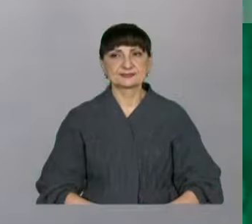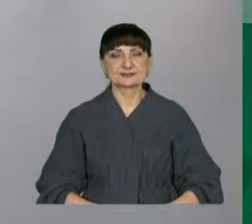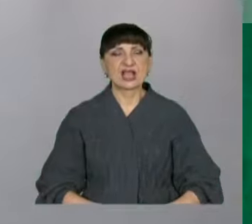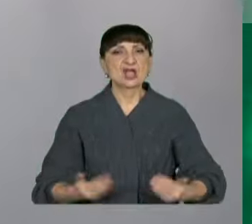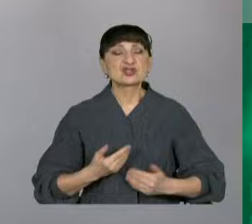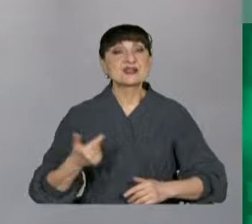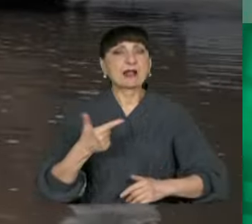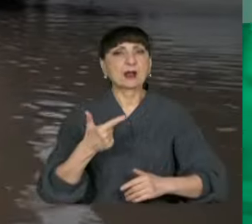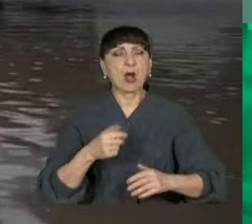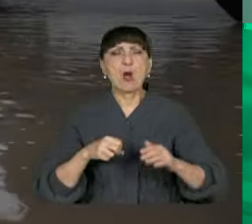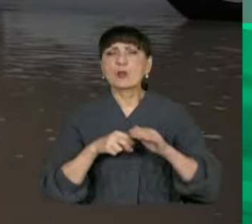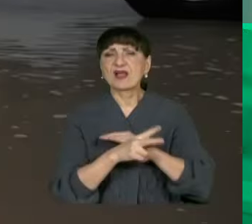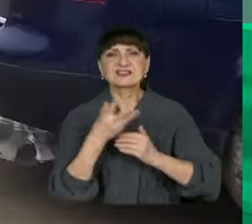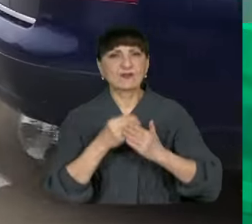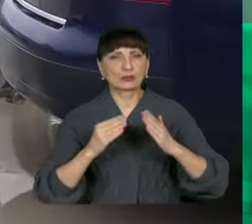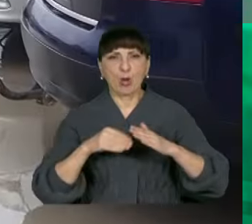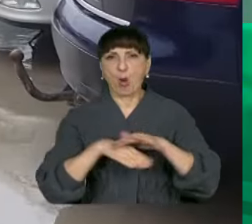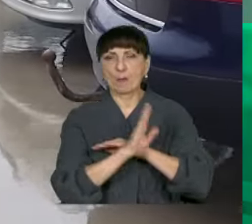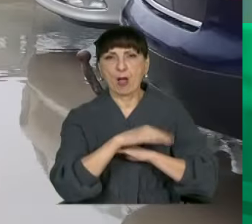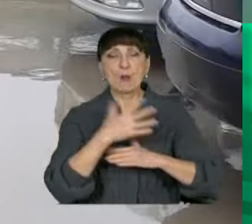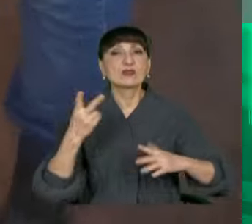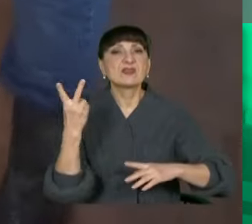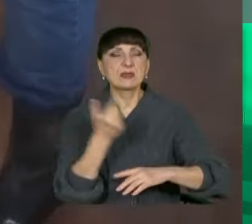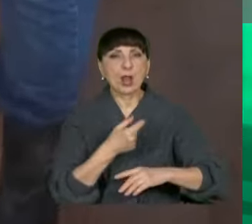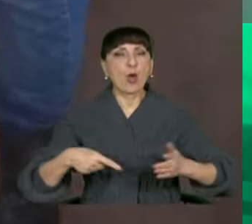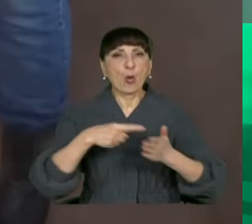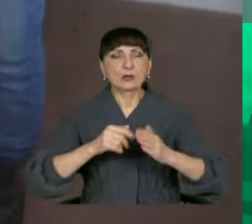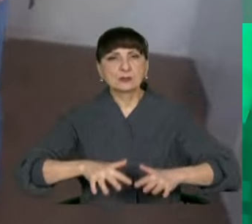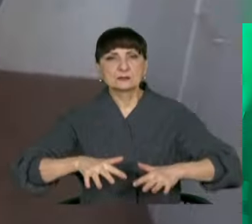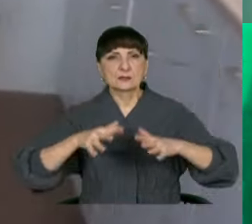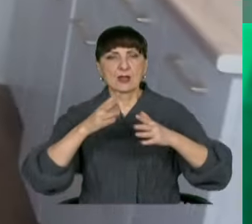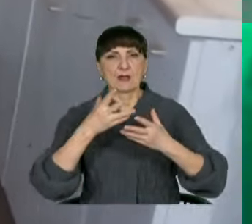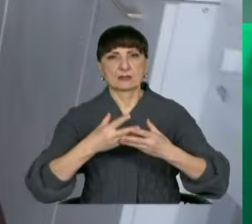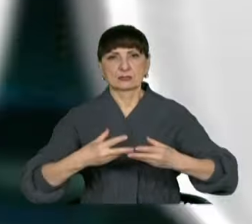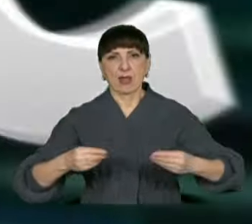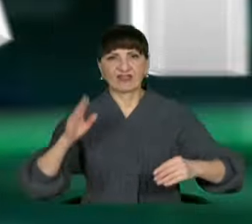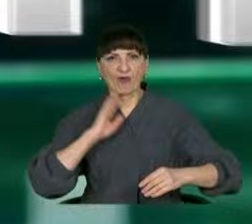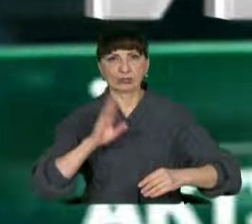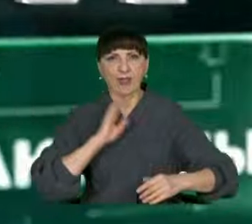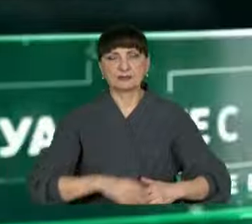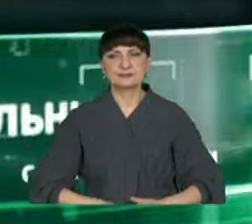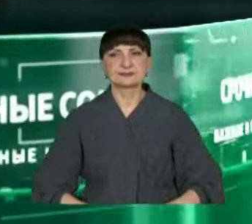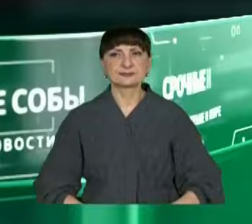Жители Атырау покидают свои дома. Больше 2 недель город утопает в талых водах.